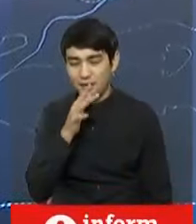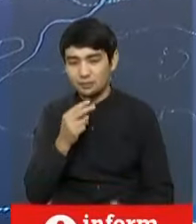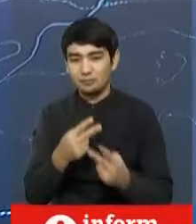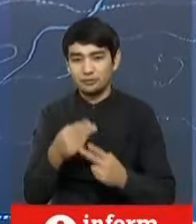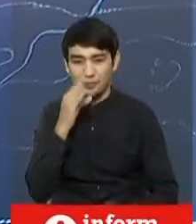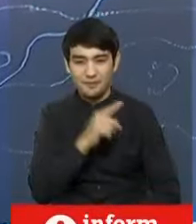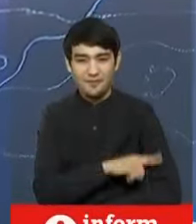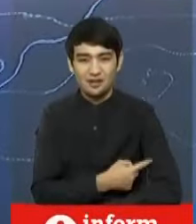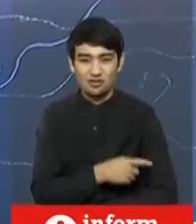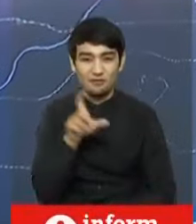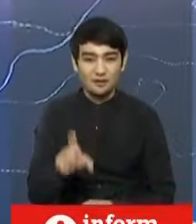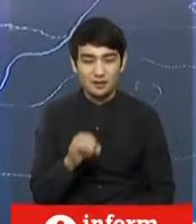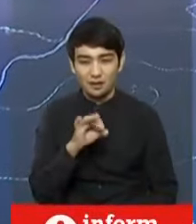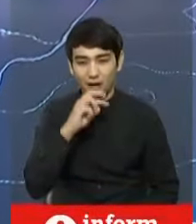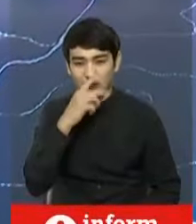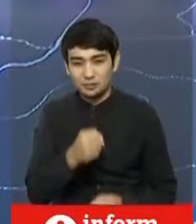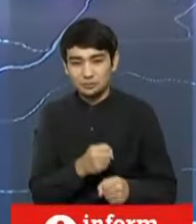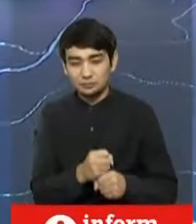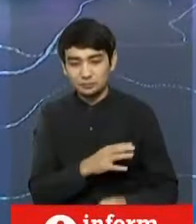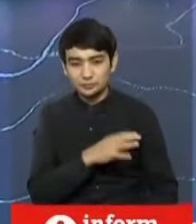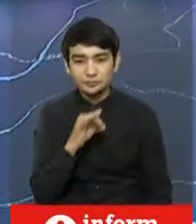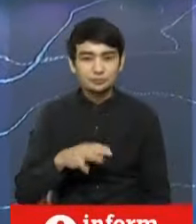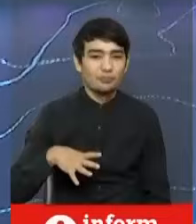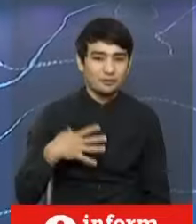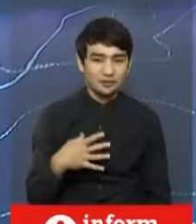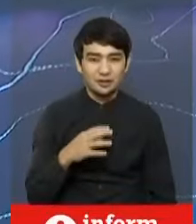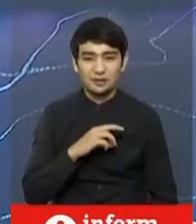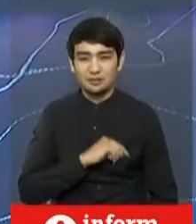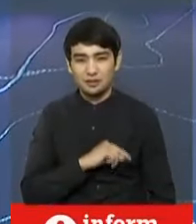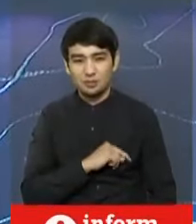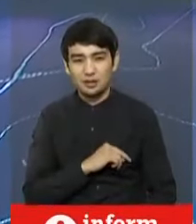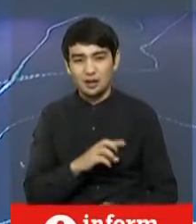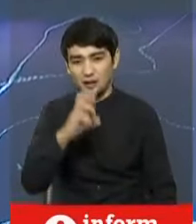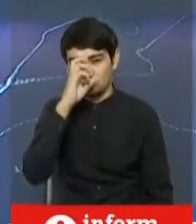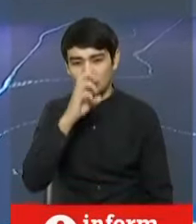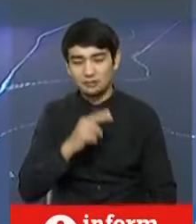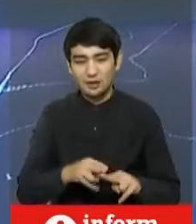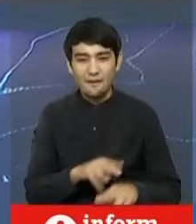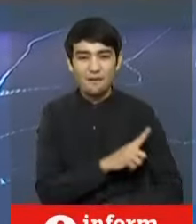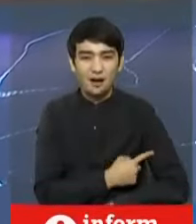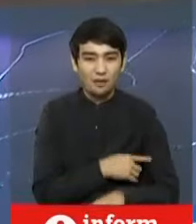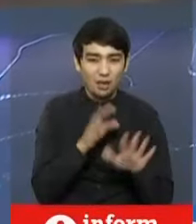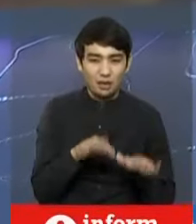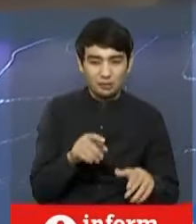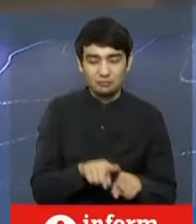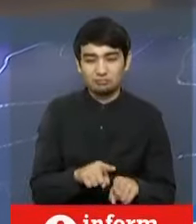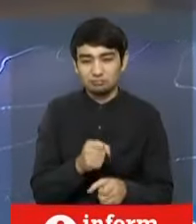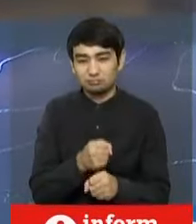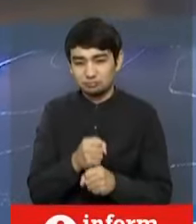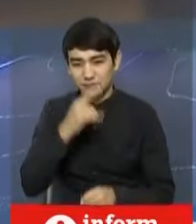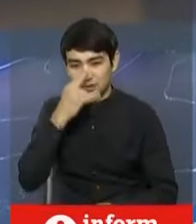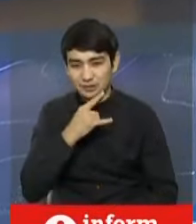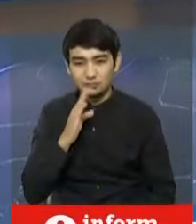заключением немало вопросов у бывшего чиновника вызывает и законопроект по которому за врачебную халатность казахстанцам будут